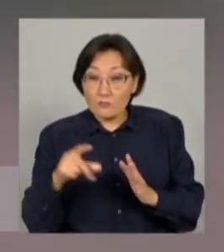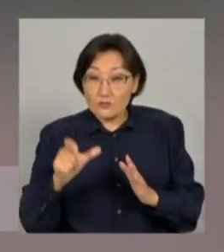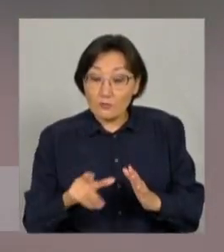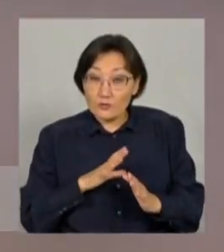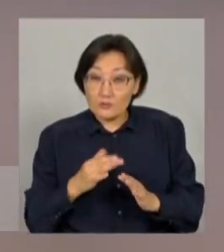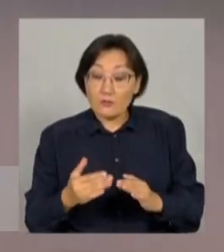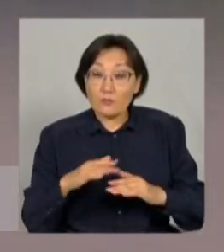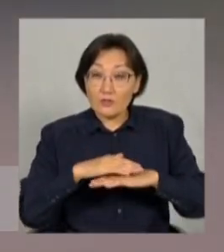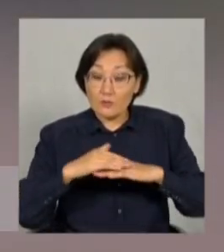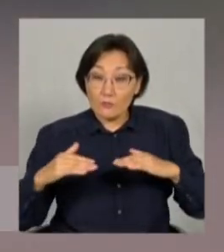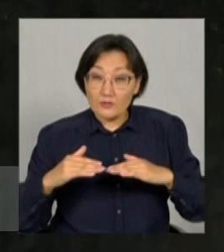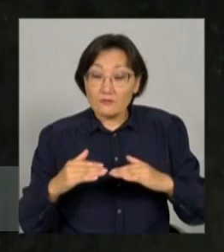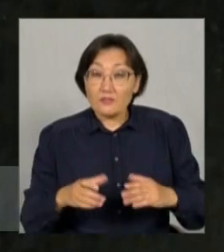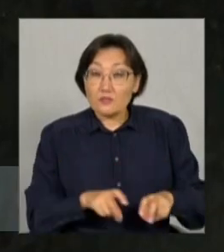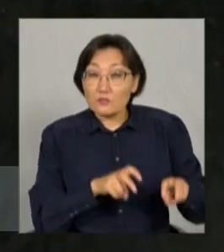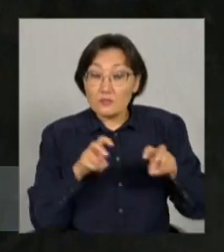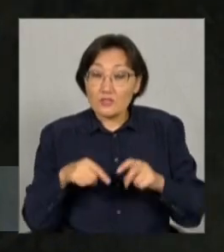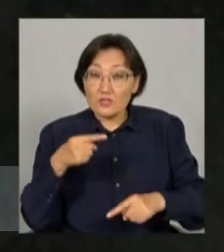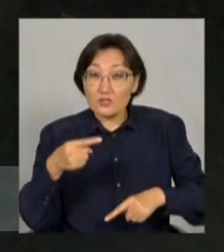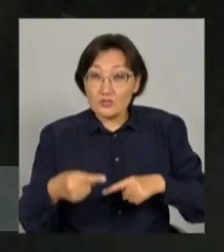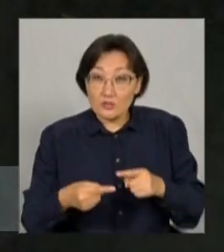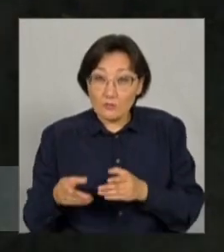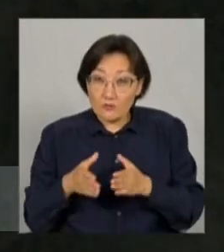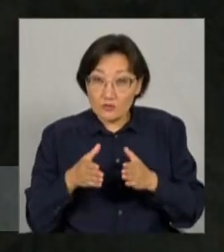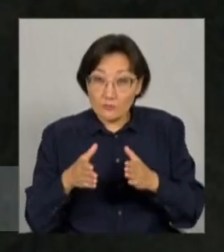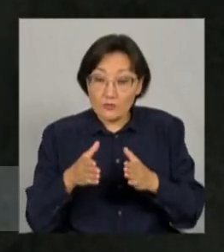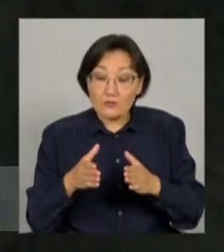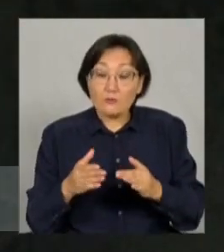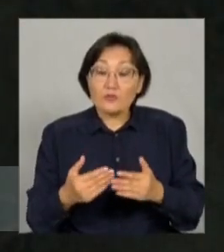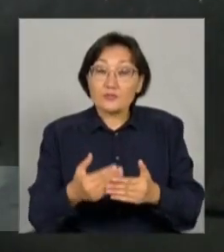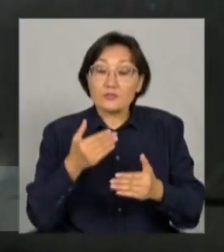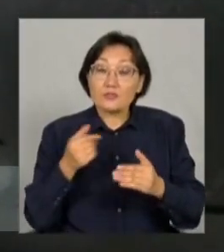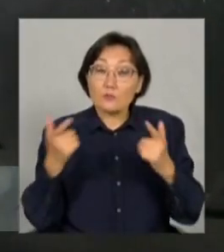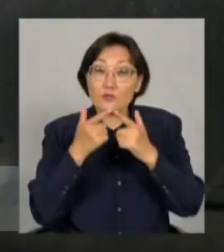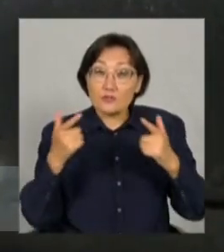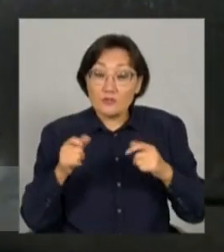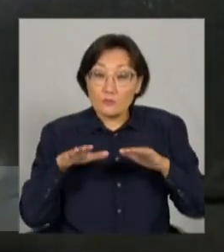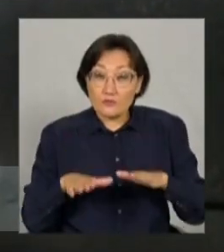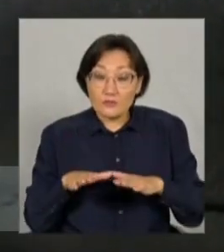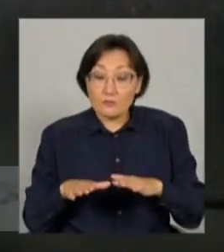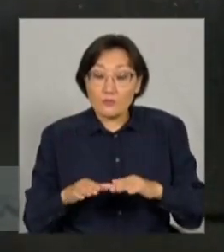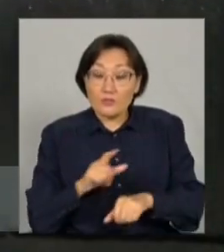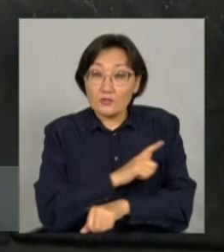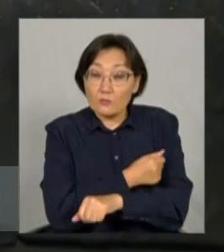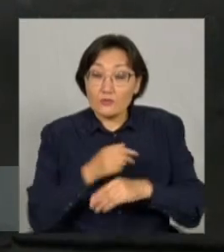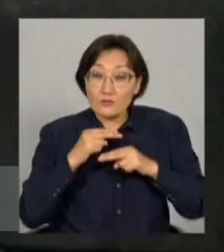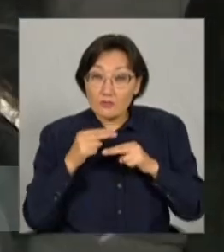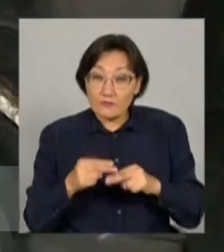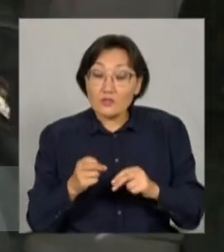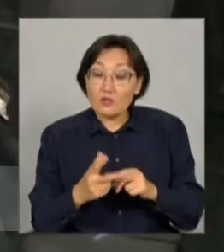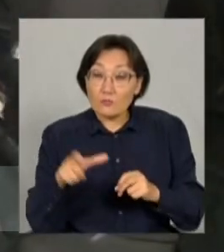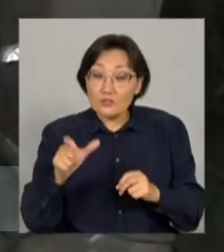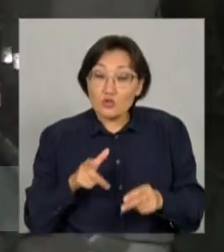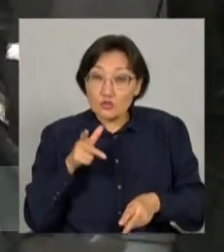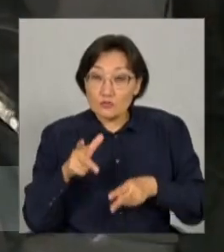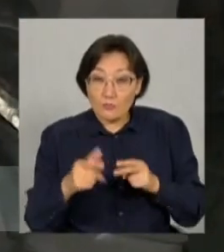человек. На поверхность шахтеров эвакуируют через фланговый ствол. По предварительной информации, на месте к медикам обратились 13 человек